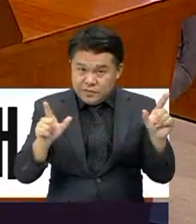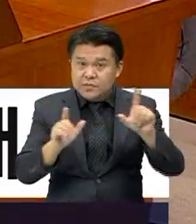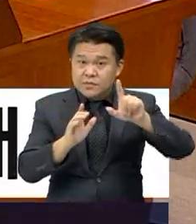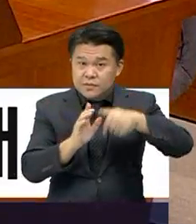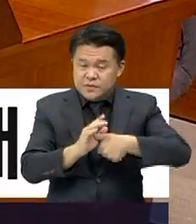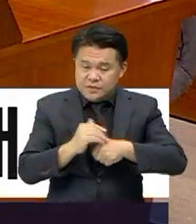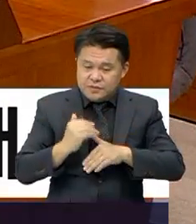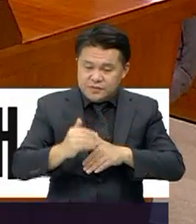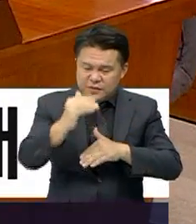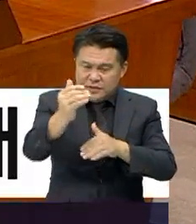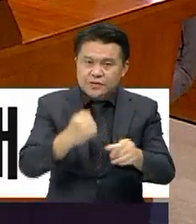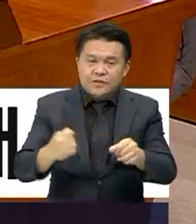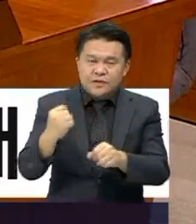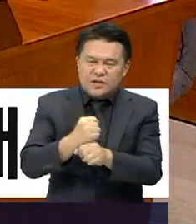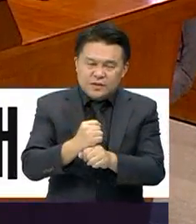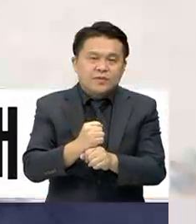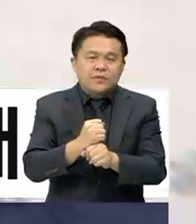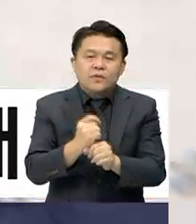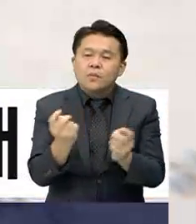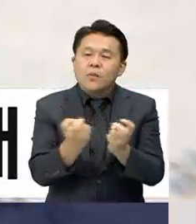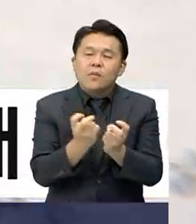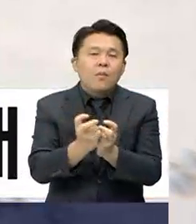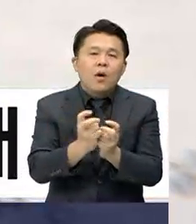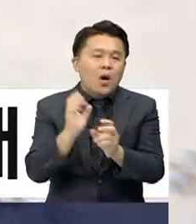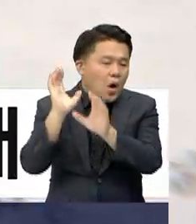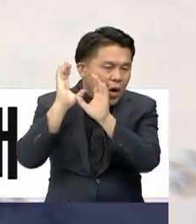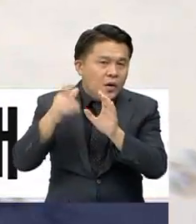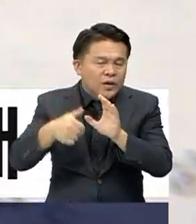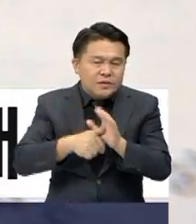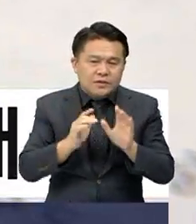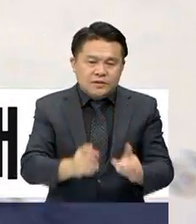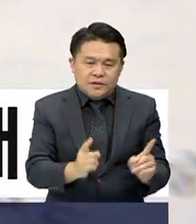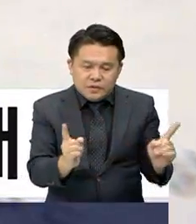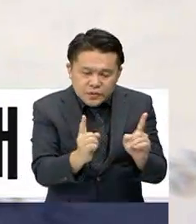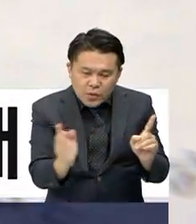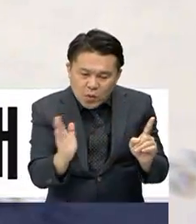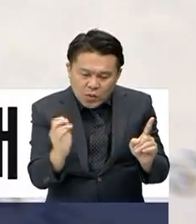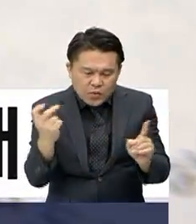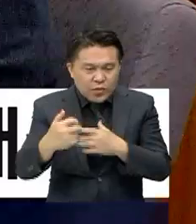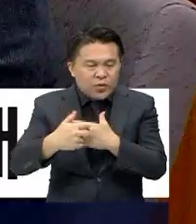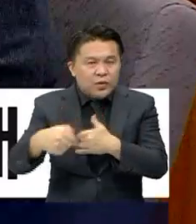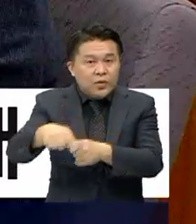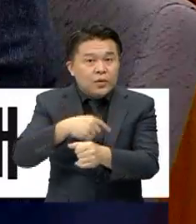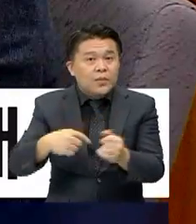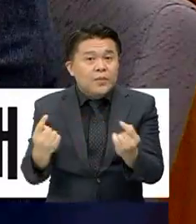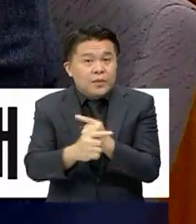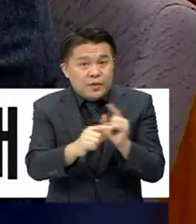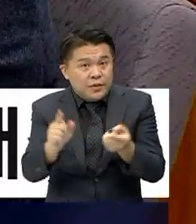방안 공청회에서 현행 거리두기 단계와 의료 대응 체계 개편 등 내용을 담은